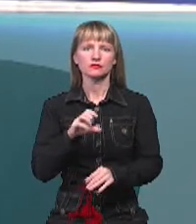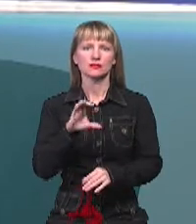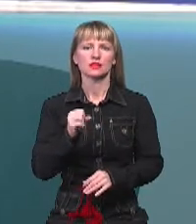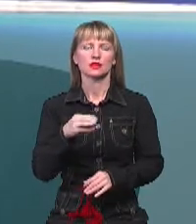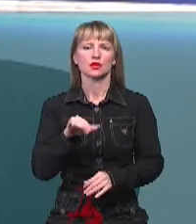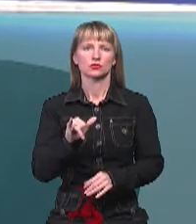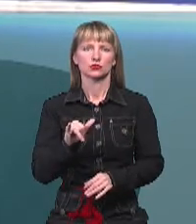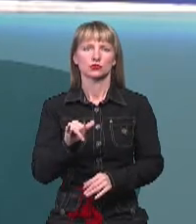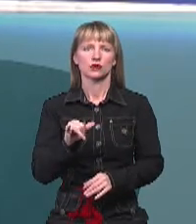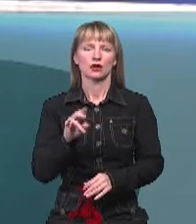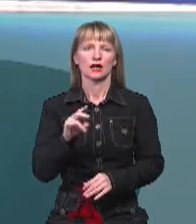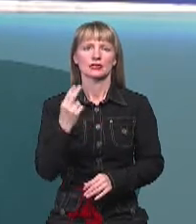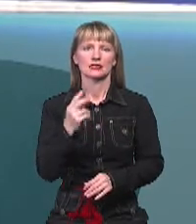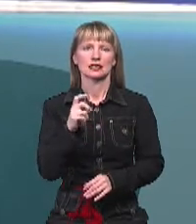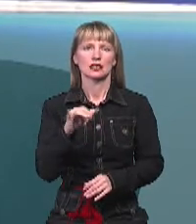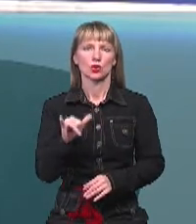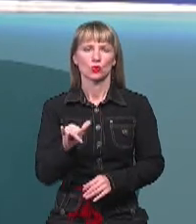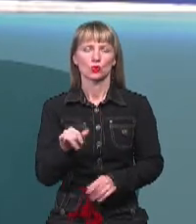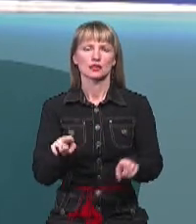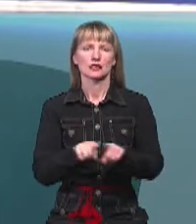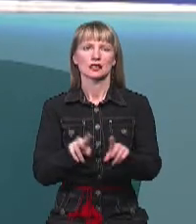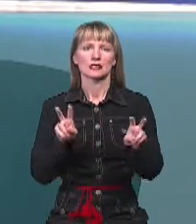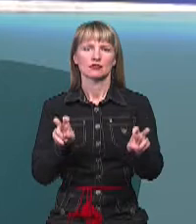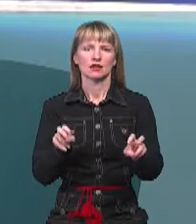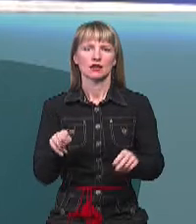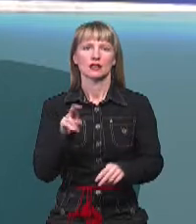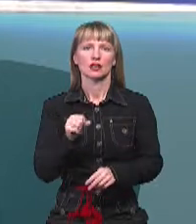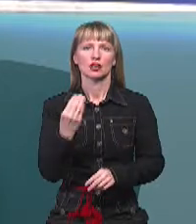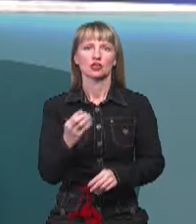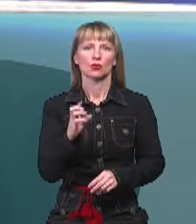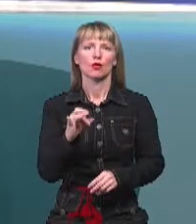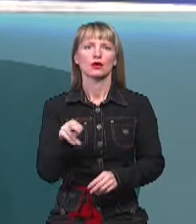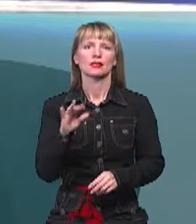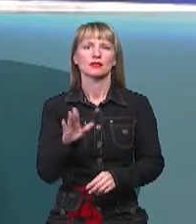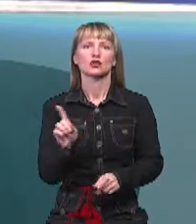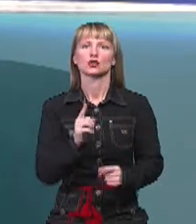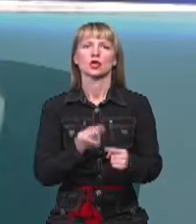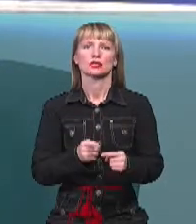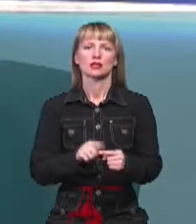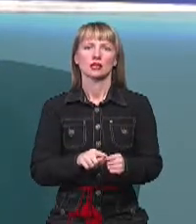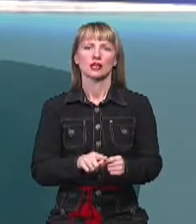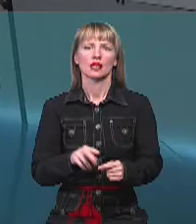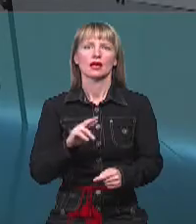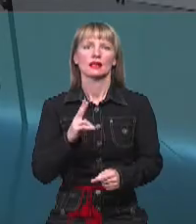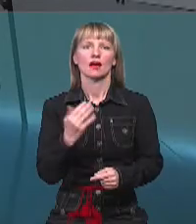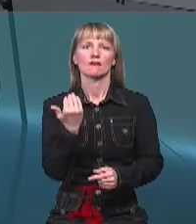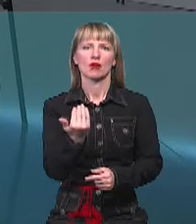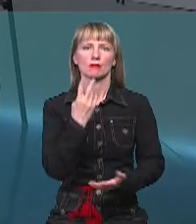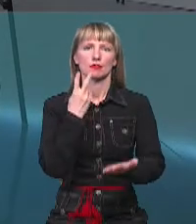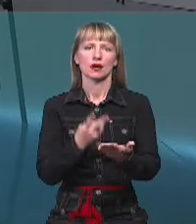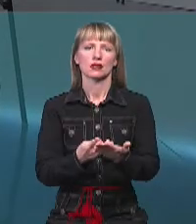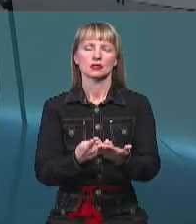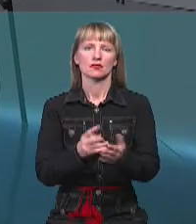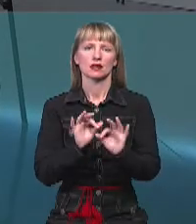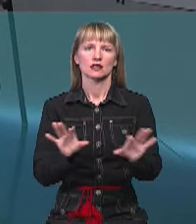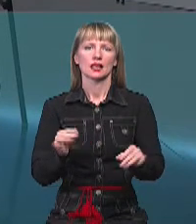офіційного сайту НСЗУ, з так званих дашбордів. Розкажи, що це таке і як вам презентували